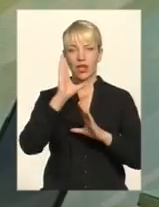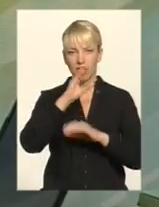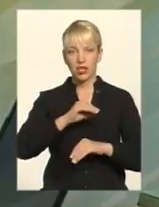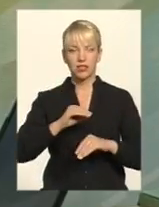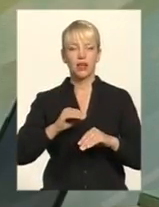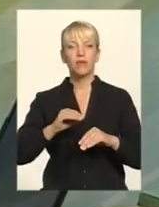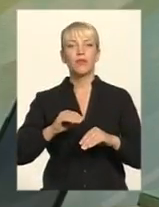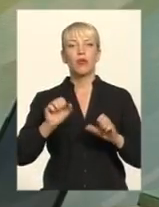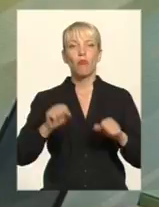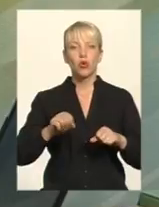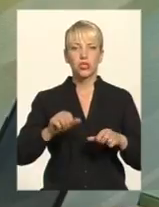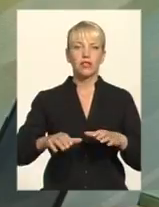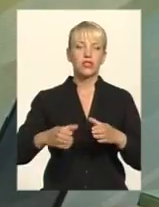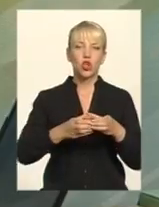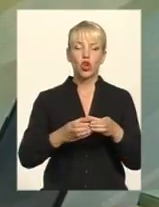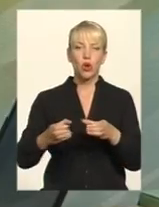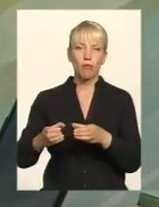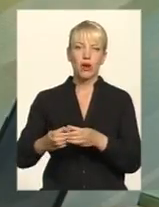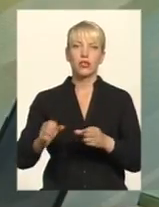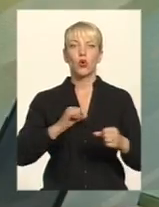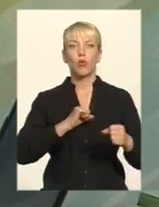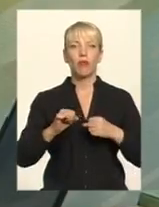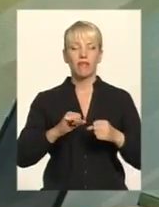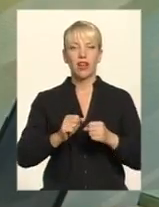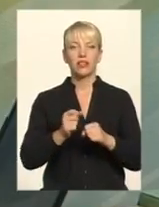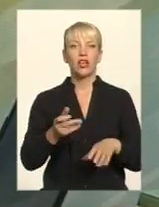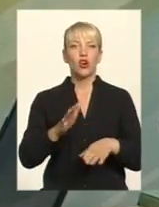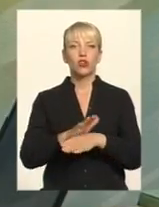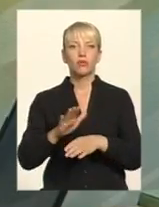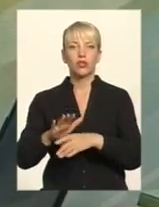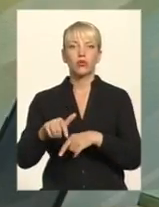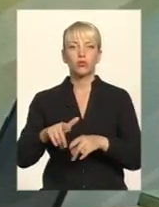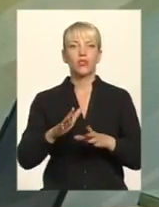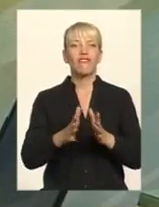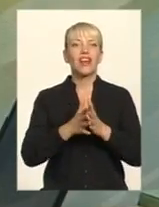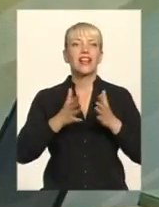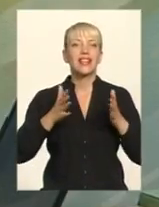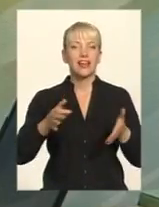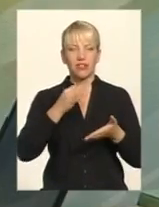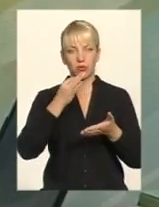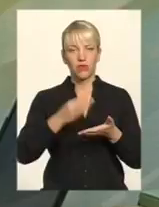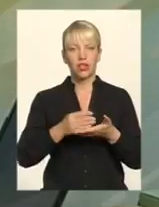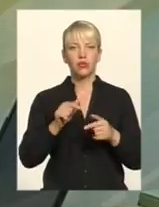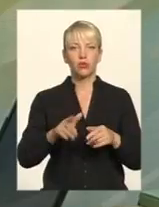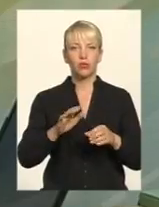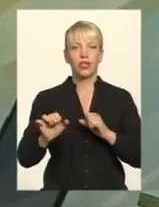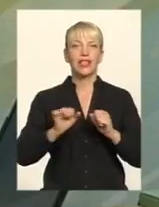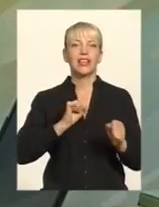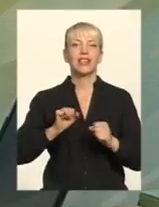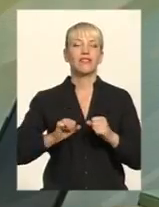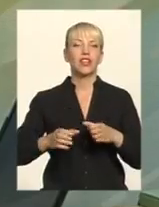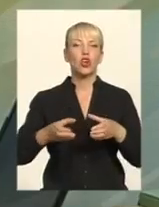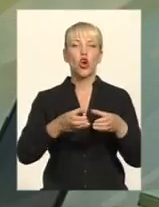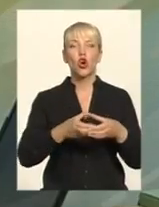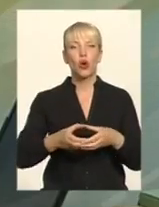можливість громадам управляти, розпоряджатися, тут і буде дуже велика відповідальність. Якщо буде керівник громади, громади і керівництво громади обране